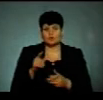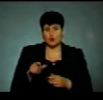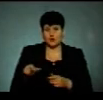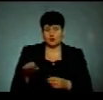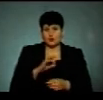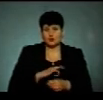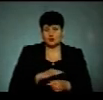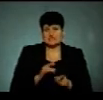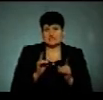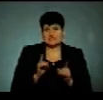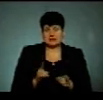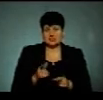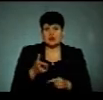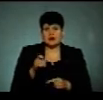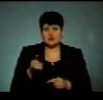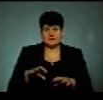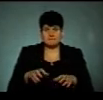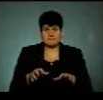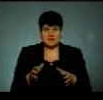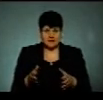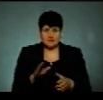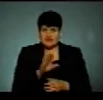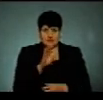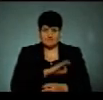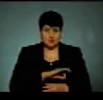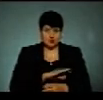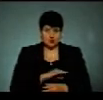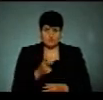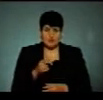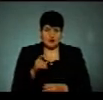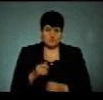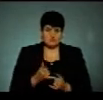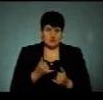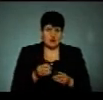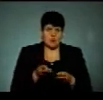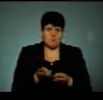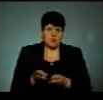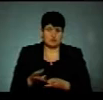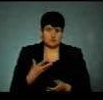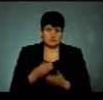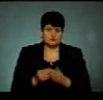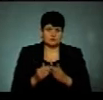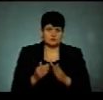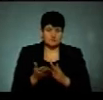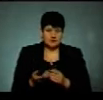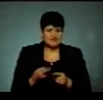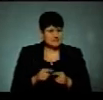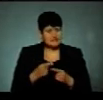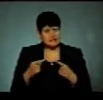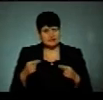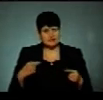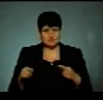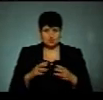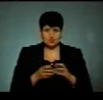користуються лише газовою плитою, так, і не використовують газ для опалення свого помешкання, тому що це зовсім різні